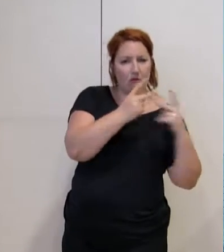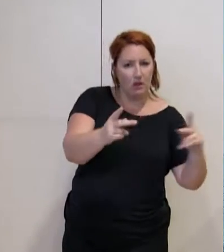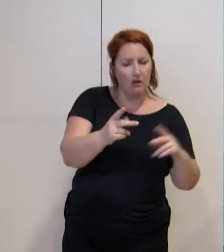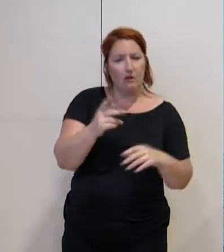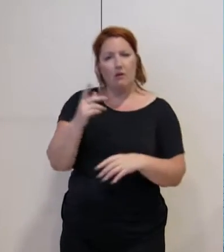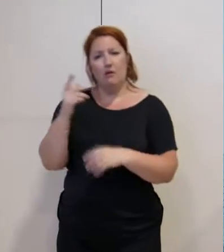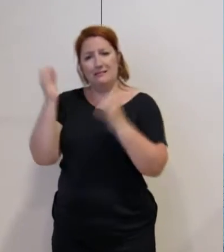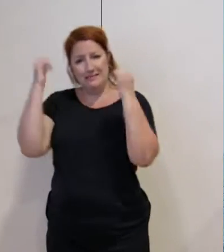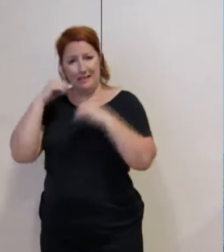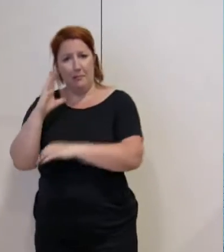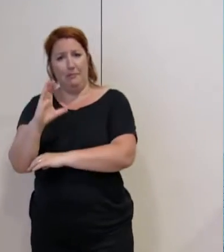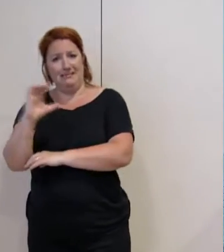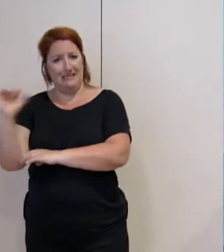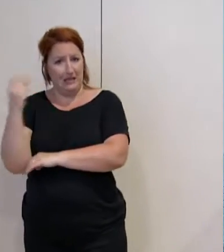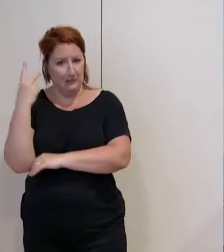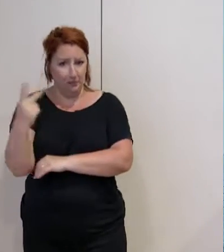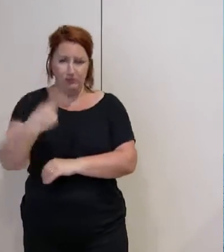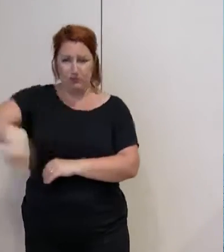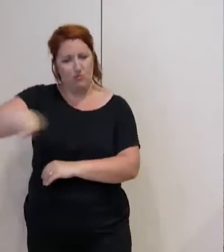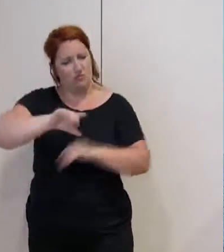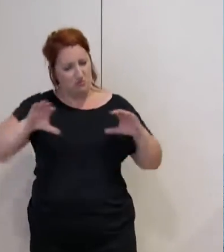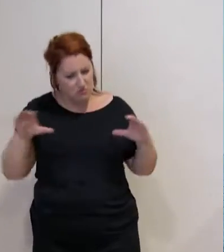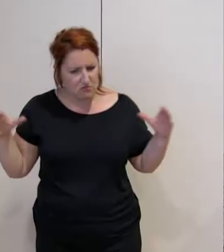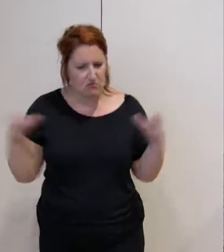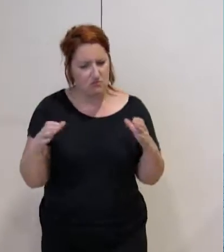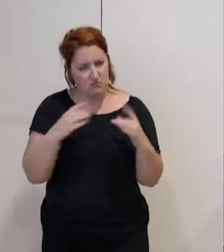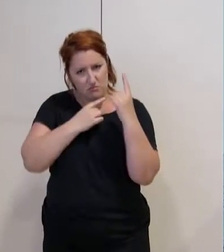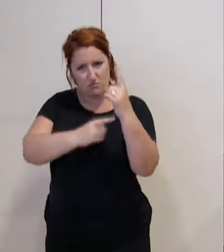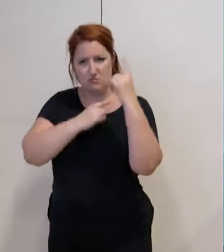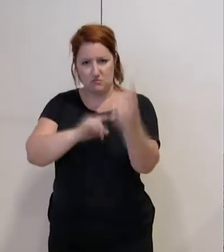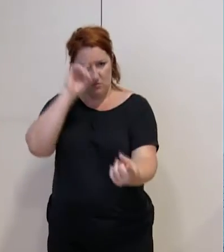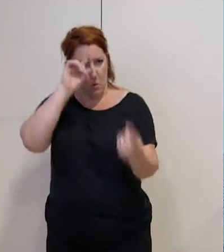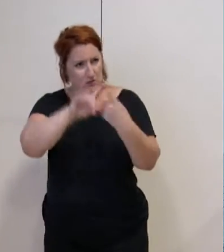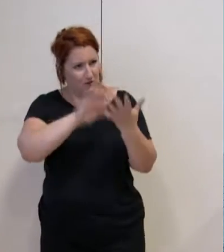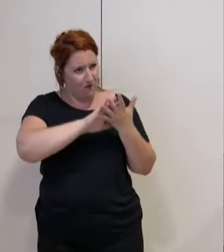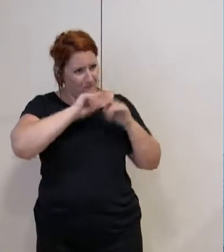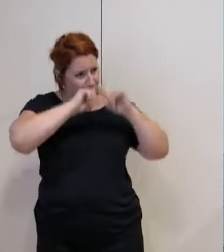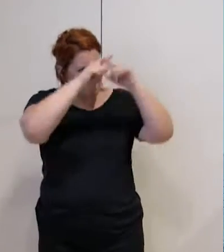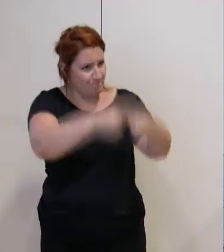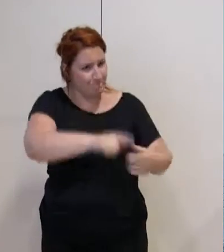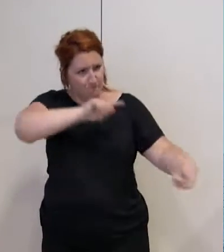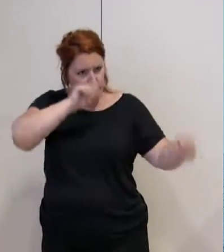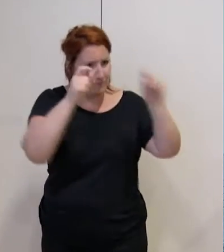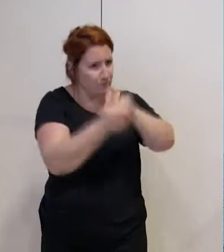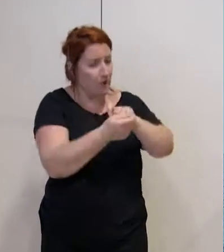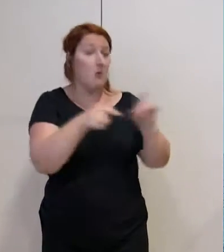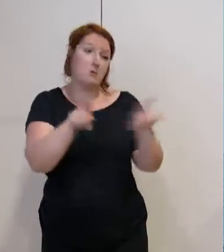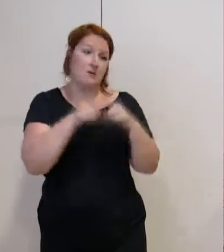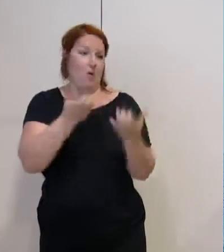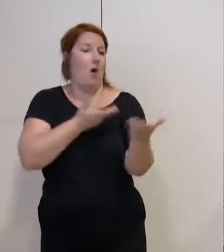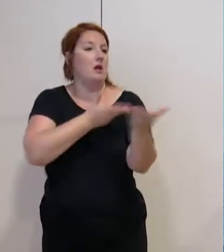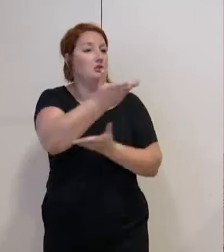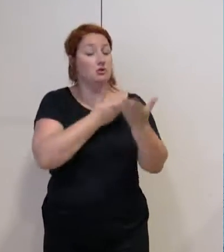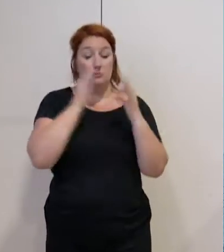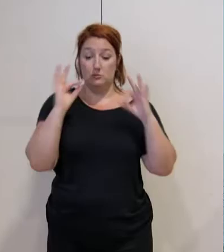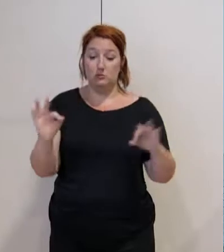fortement mobilisés pour vous demander de revoir votre copie et d'engager de réels échanges. En effet, la casse du service public